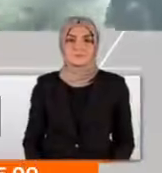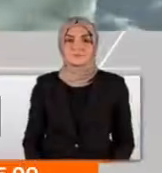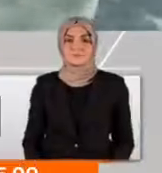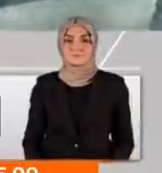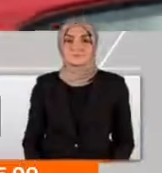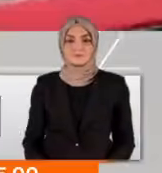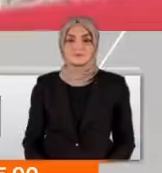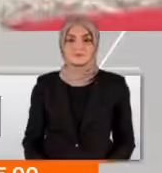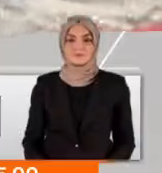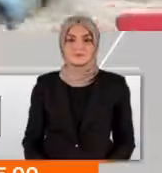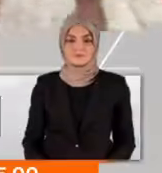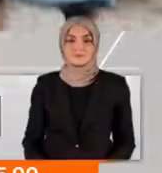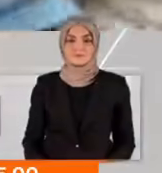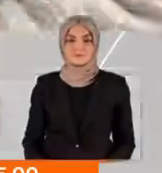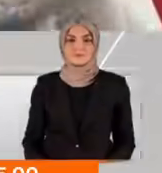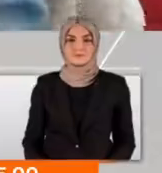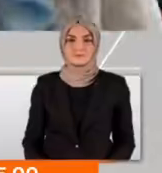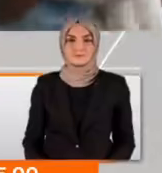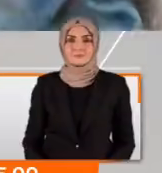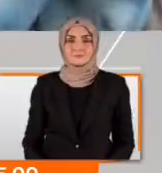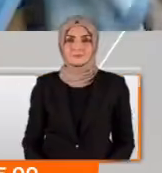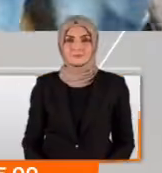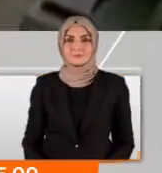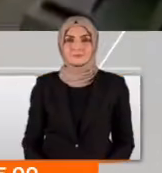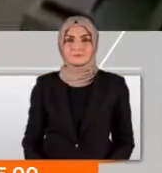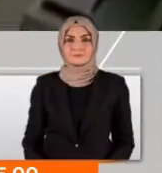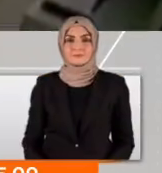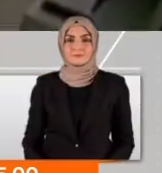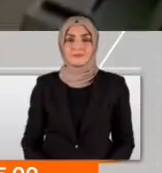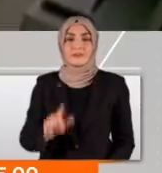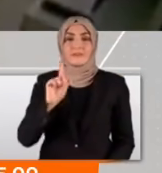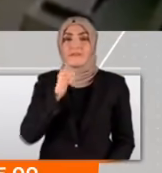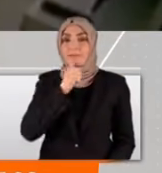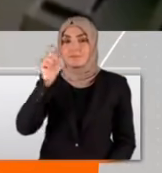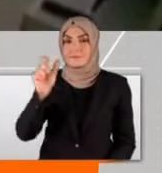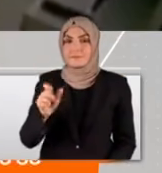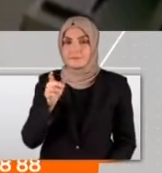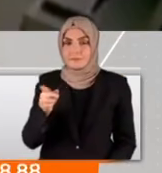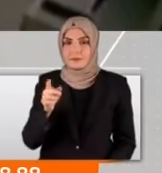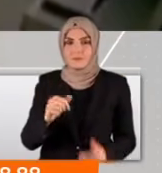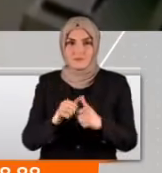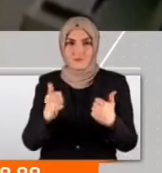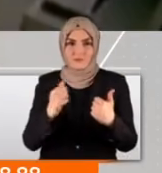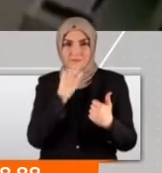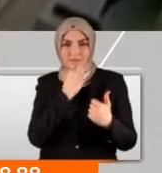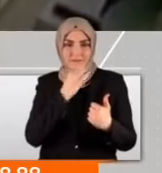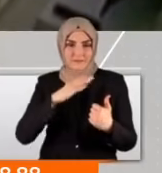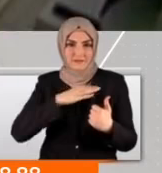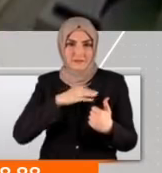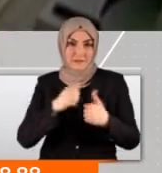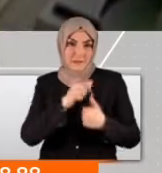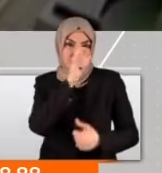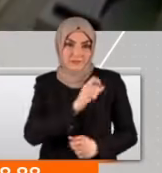hayatımın şokunu yaşadığım toplumun Tuzla Kapıldım anlarda olacak Levent Özen boşanma aşamasında olduğu eşinin evine